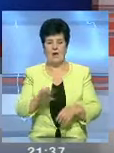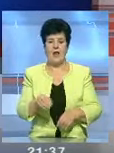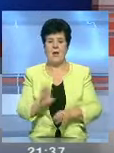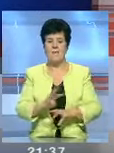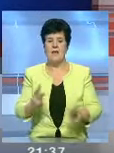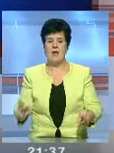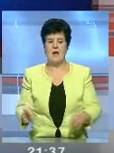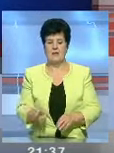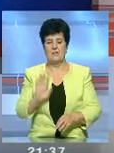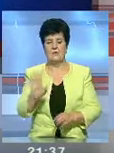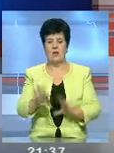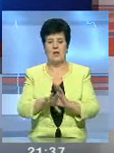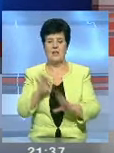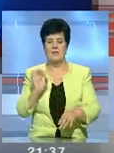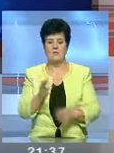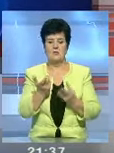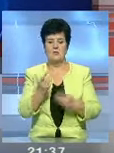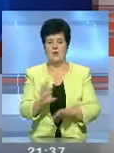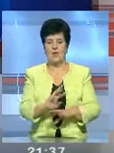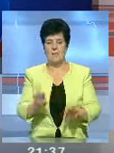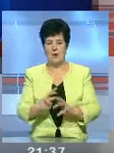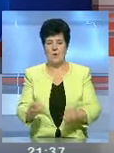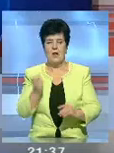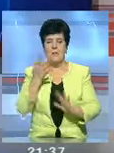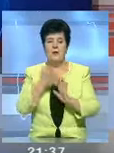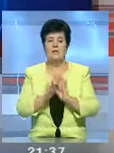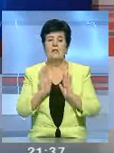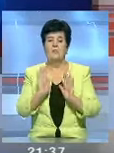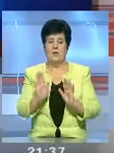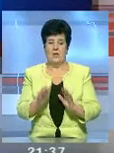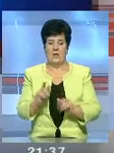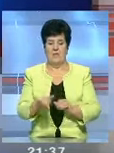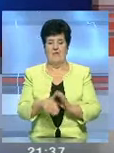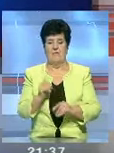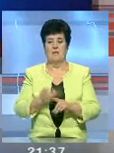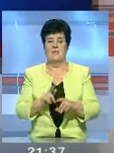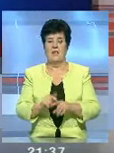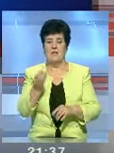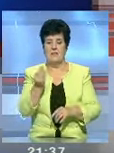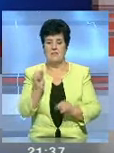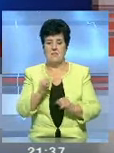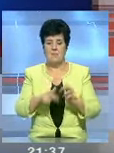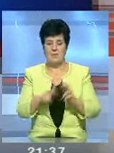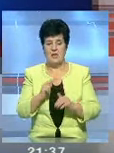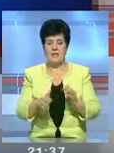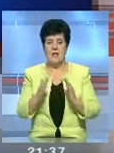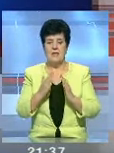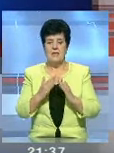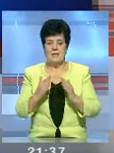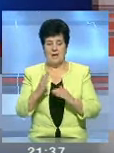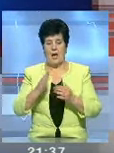на выборах сколько миллионов, сотен миллионов потратили. А можно было за эти деньги, повторяю, построить домостроительный